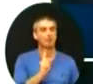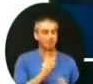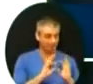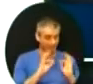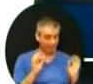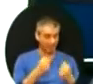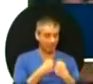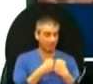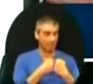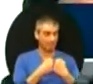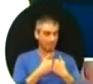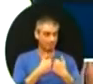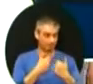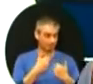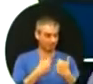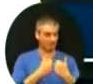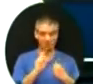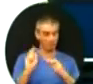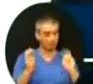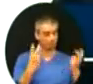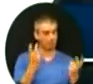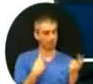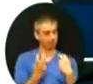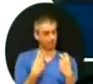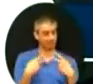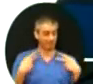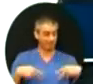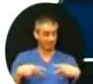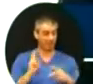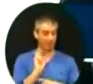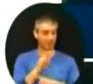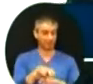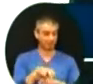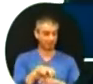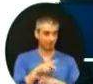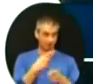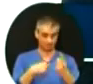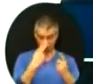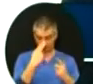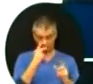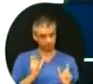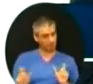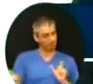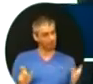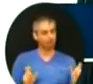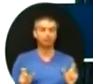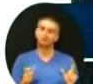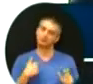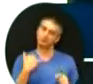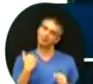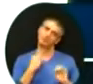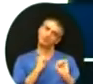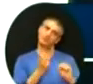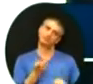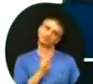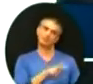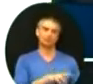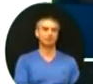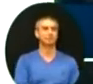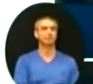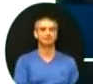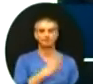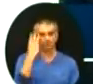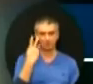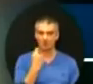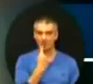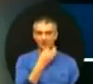שבתחילת המאבק לא קורא לאנשים להצטרף ומפחד מהצטרפות, אלא להפך מנסה לסגור את השורות, אני תמיד בעד הצד השני. שלי,